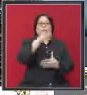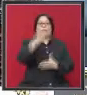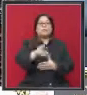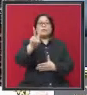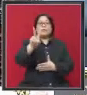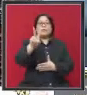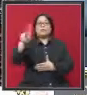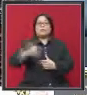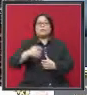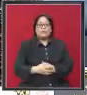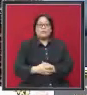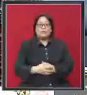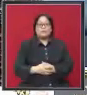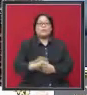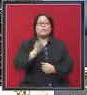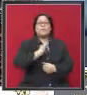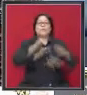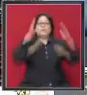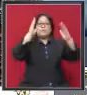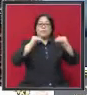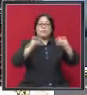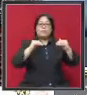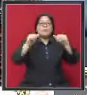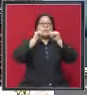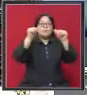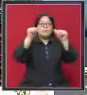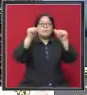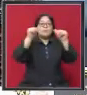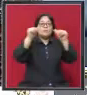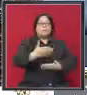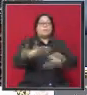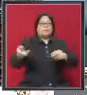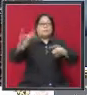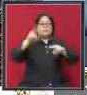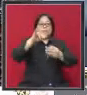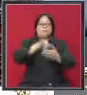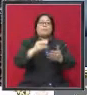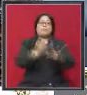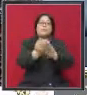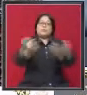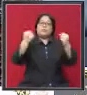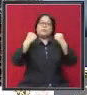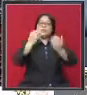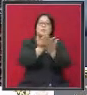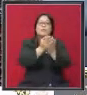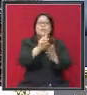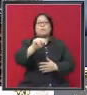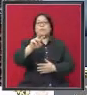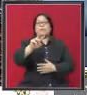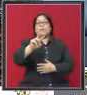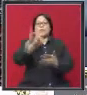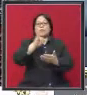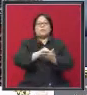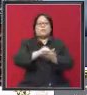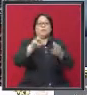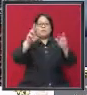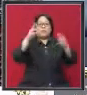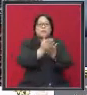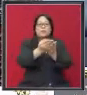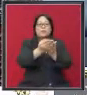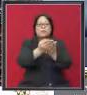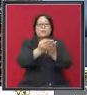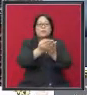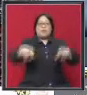2021. Saya berharap pengumuman dan komitmen tambahan ini terus mengukuhkan belanjawan 2021 sebagai belanjawan untuk